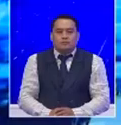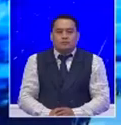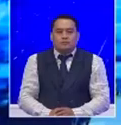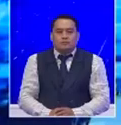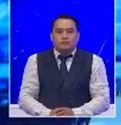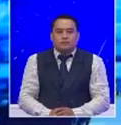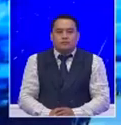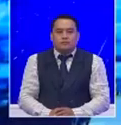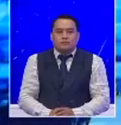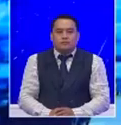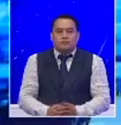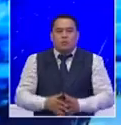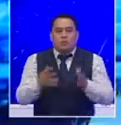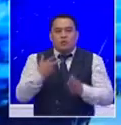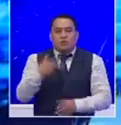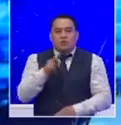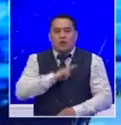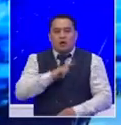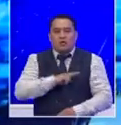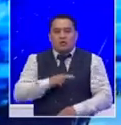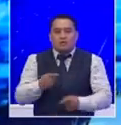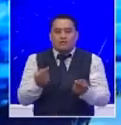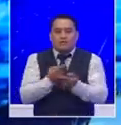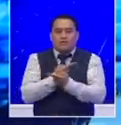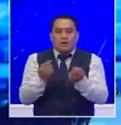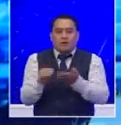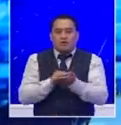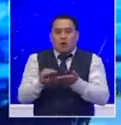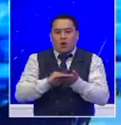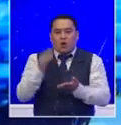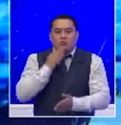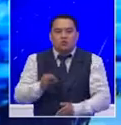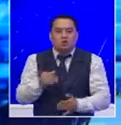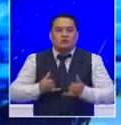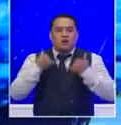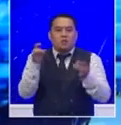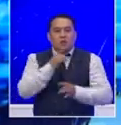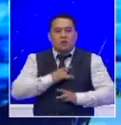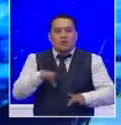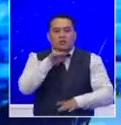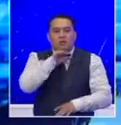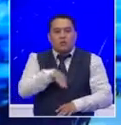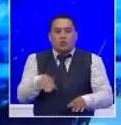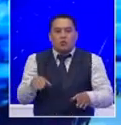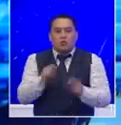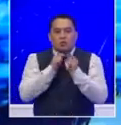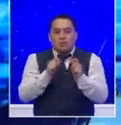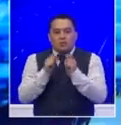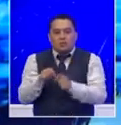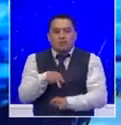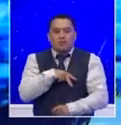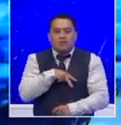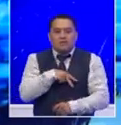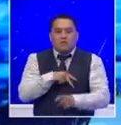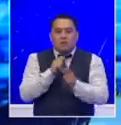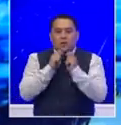К другим темам. Более 30 сотрудников средств массовых информации Алматинской области в честь профессионального праздника удостоились благодарственных писем